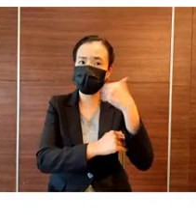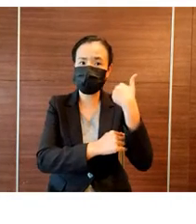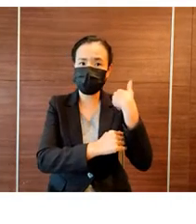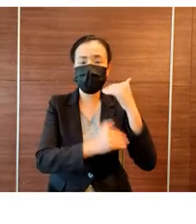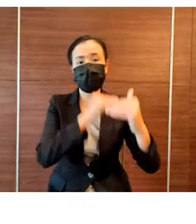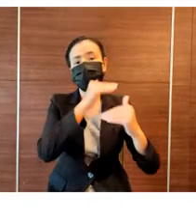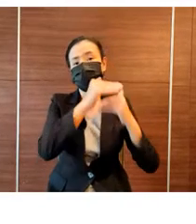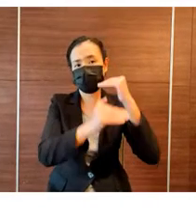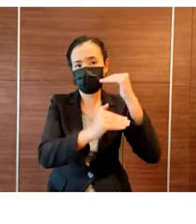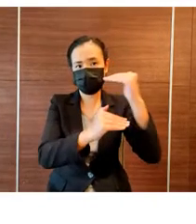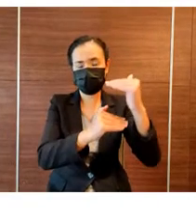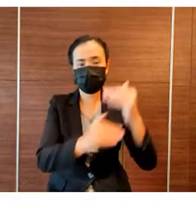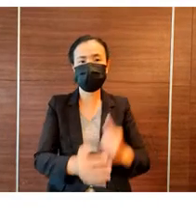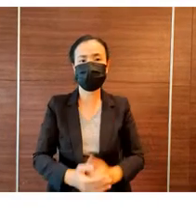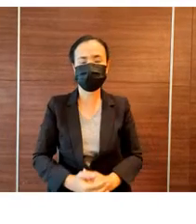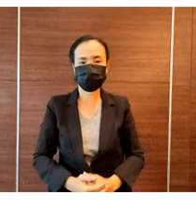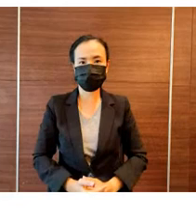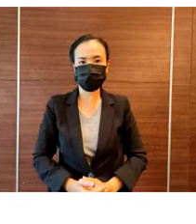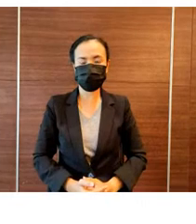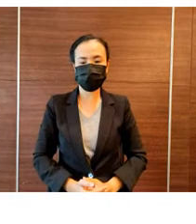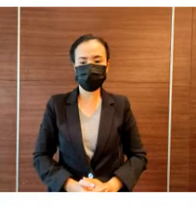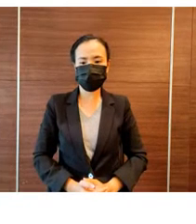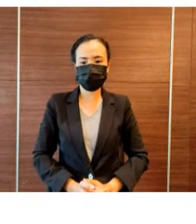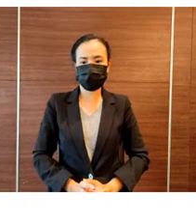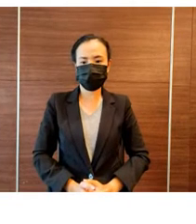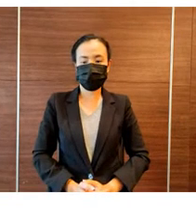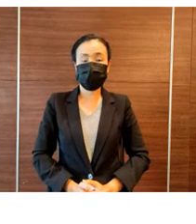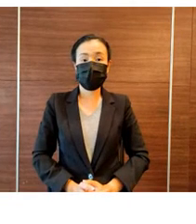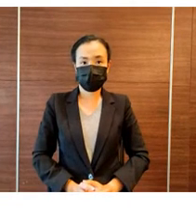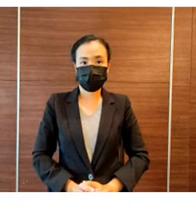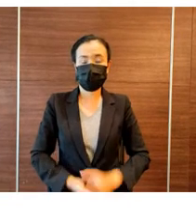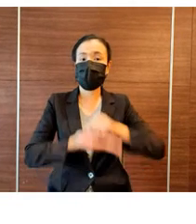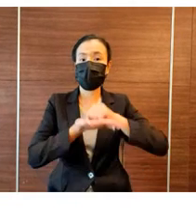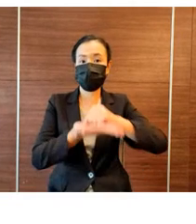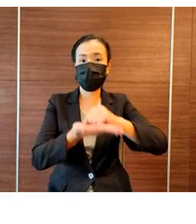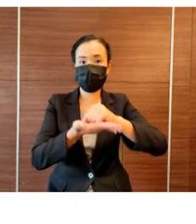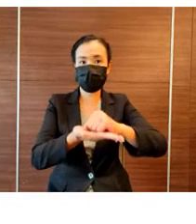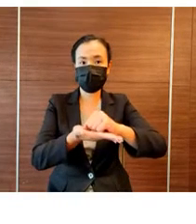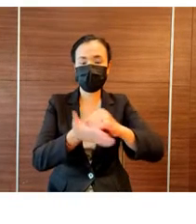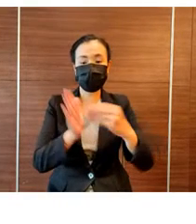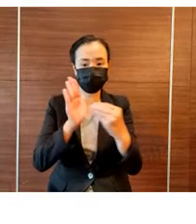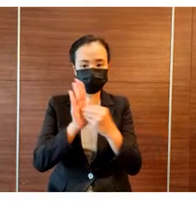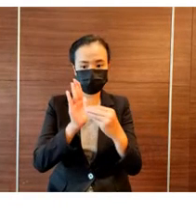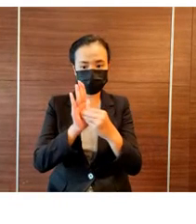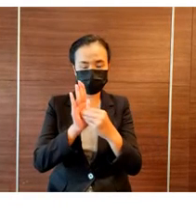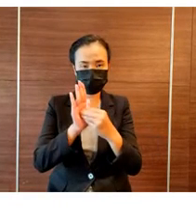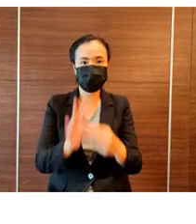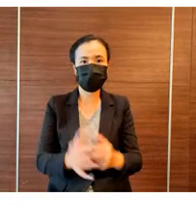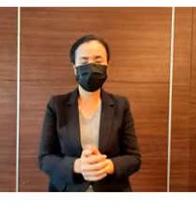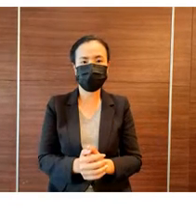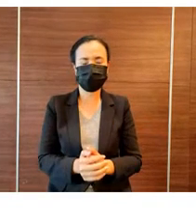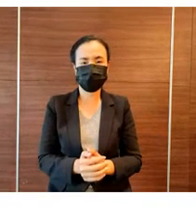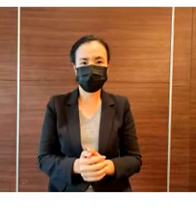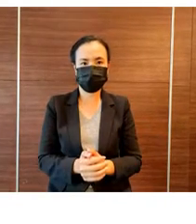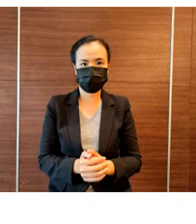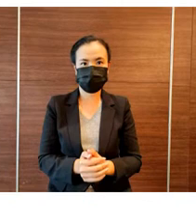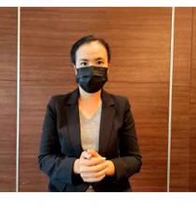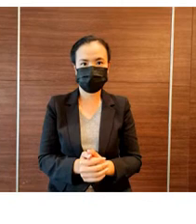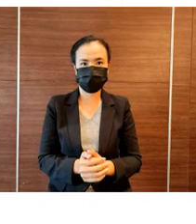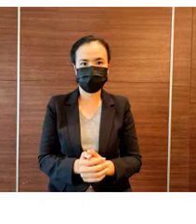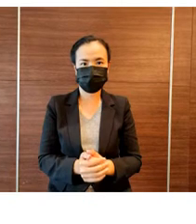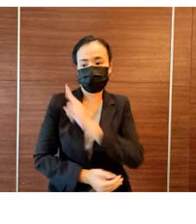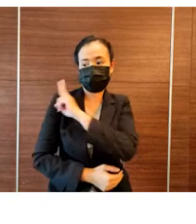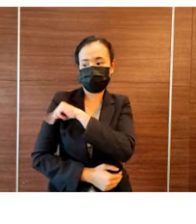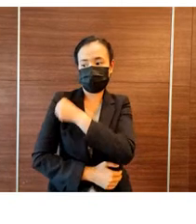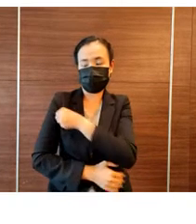การพัฒนาต่อเนื่องอย่างเรื่อยๆนะครับสำหรับการให้บริการของพื้นที่กทม.เนาะอันอื่นก็ต้องบอกก่อนว่าเรามีคลินิกบ